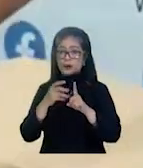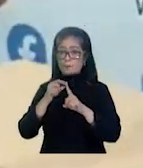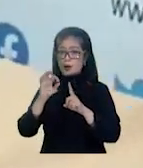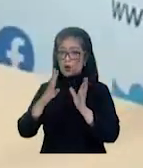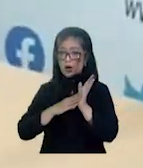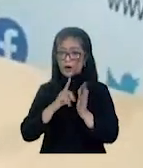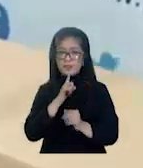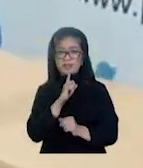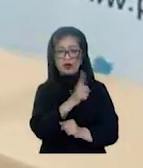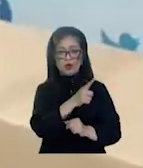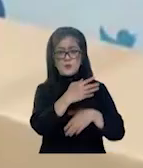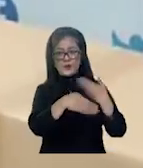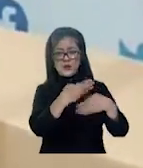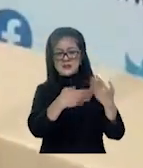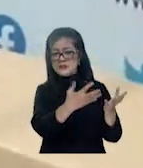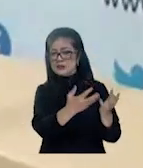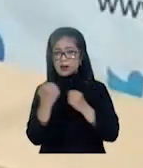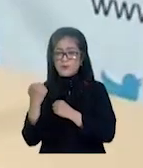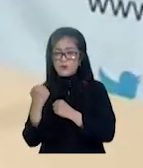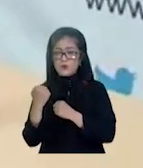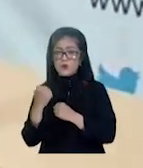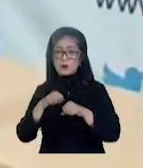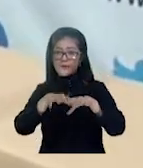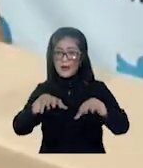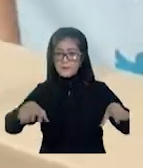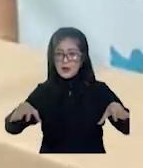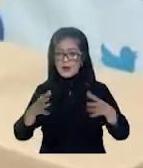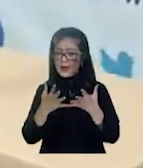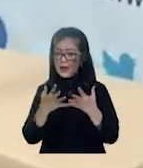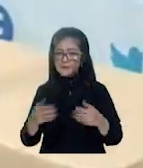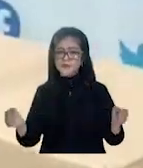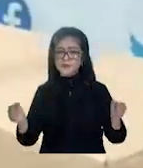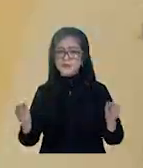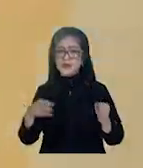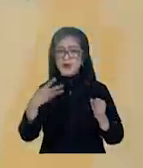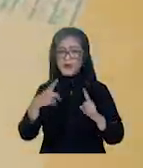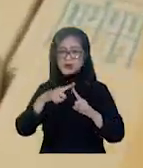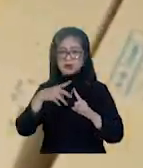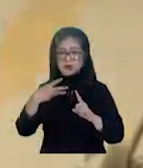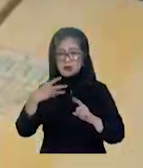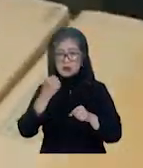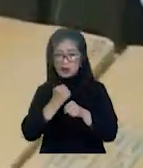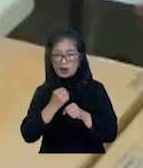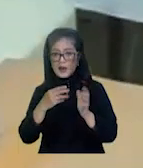berupa penarikan dan pemusnahan produk-produk yang diduga mengandung etilen glikol dan dietilen glikol.